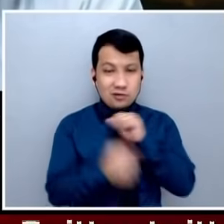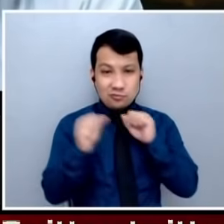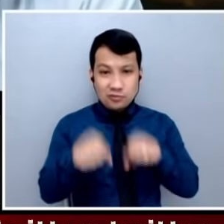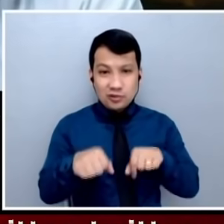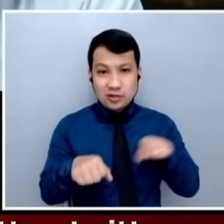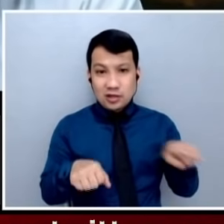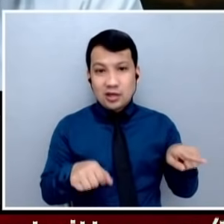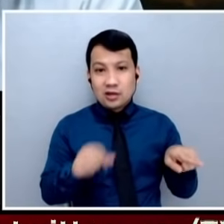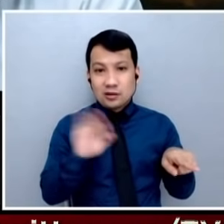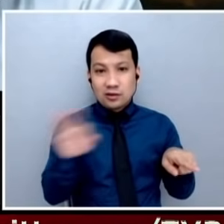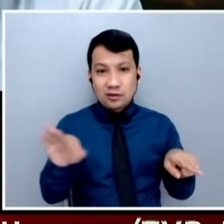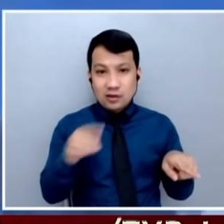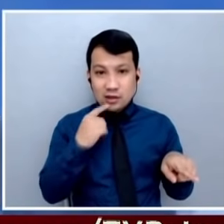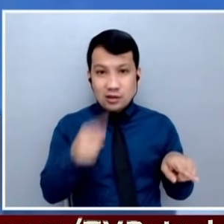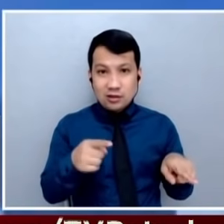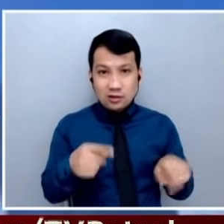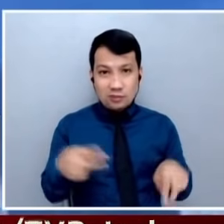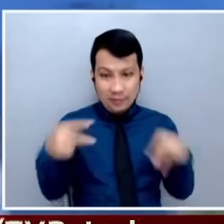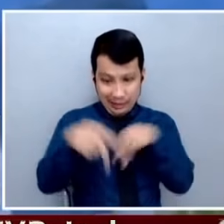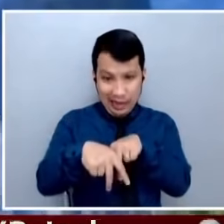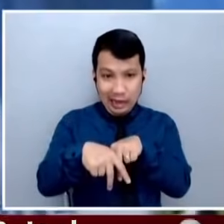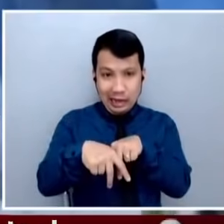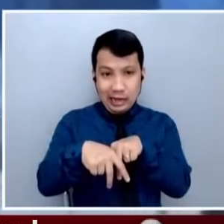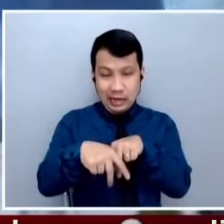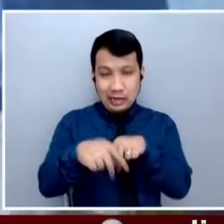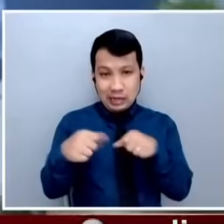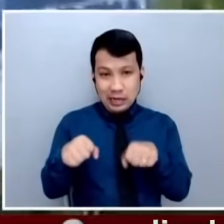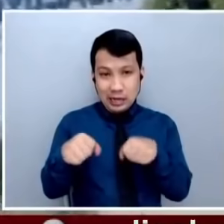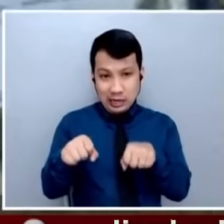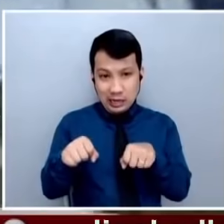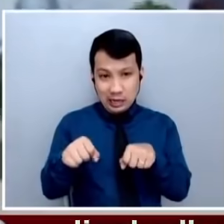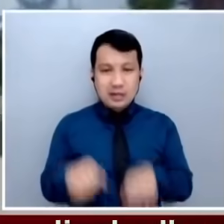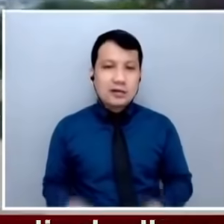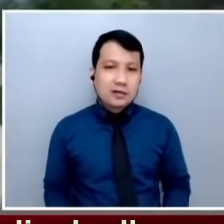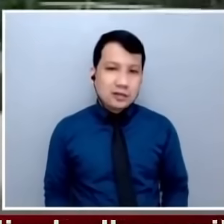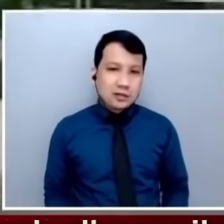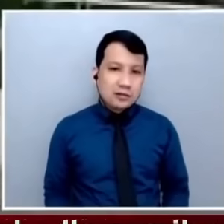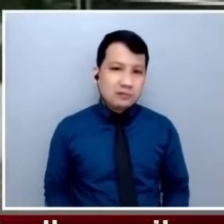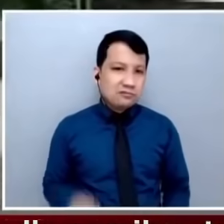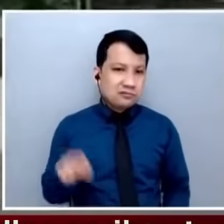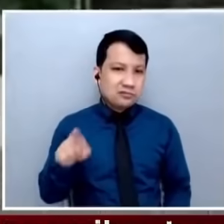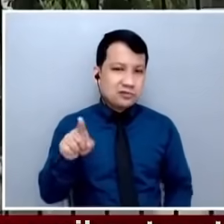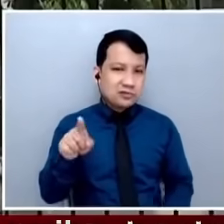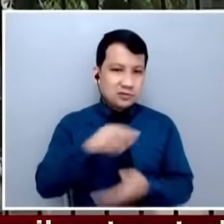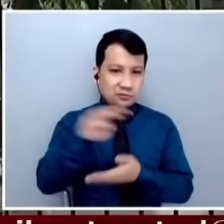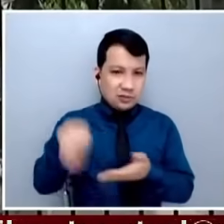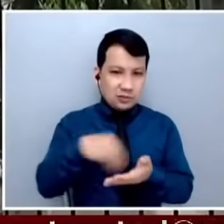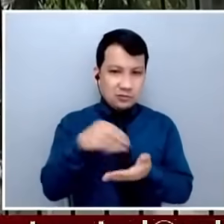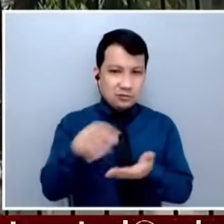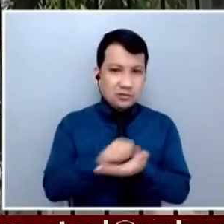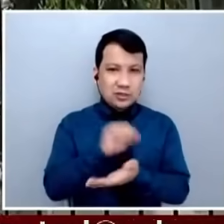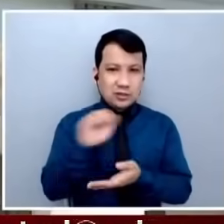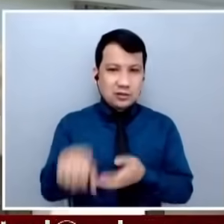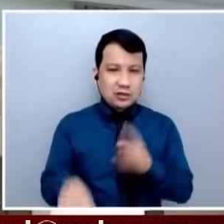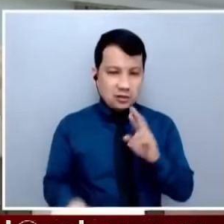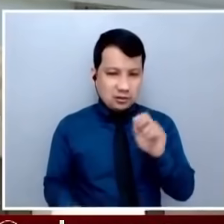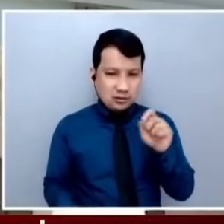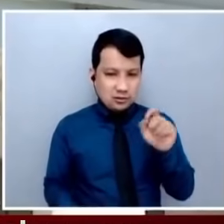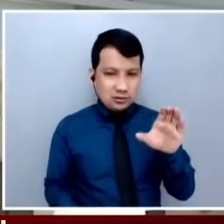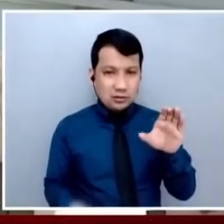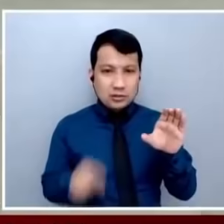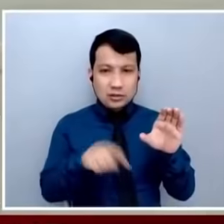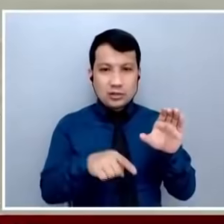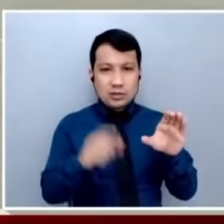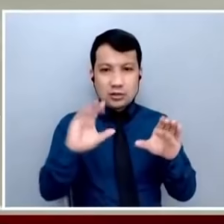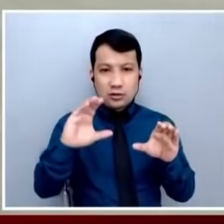ordinansyang ito, yung mga nag-aangkas. Bagamat iminasura ito ng Mandaluyong Regional Trial Court, kinatigan si De Leon ng Court of